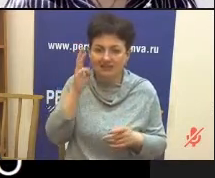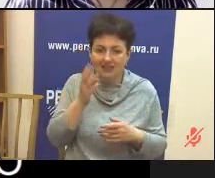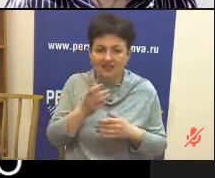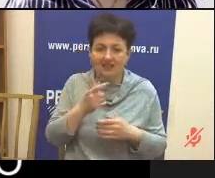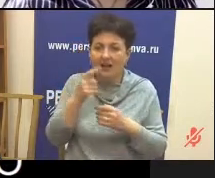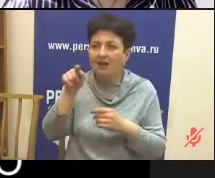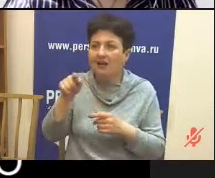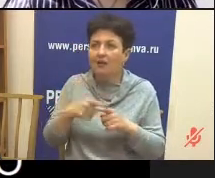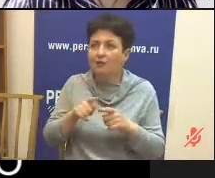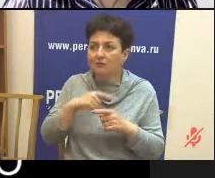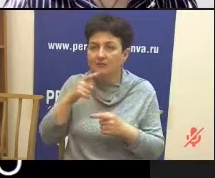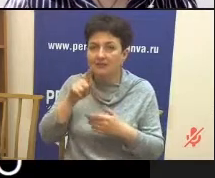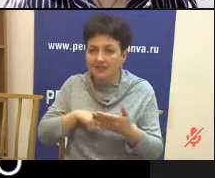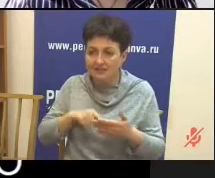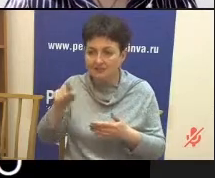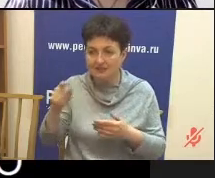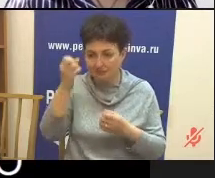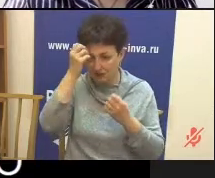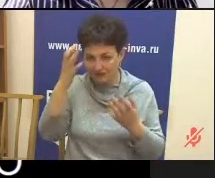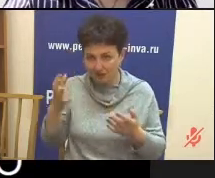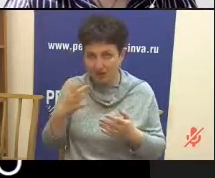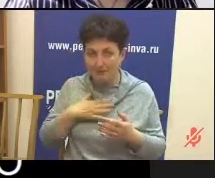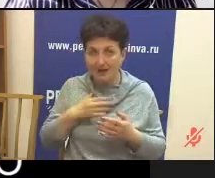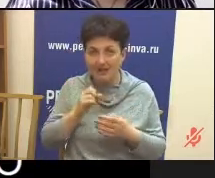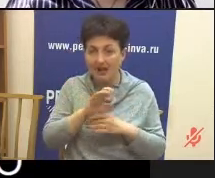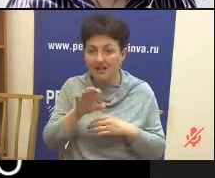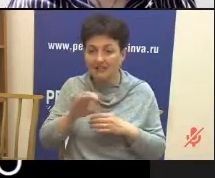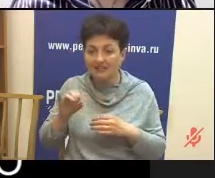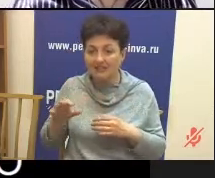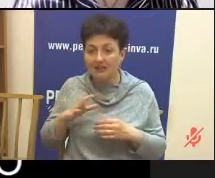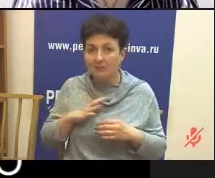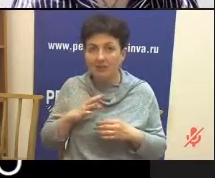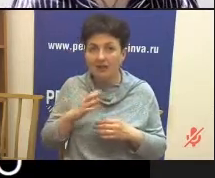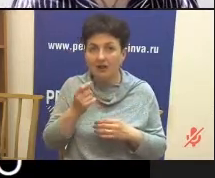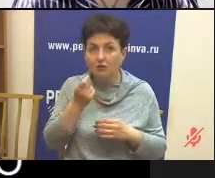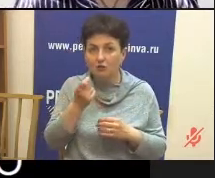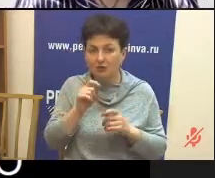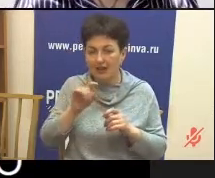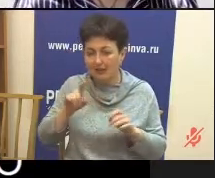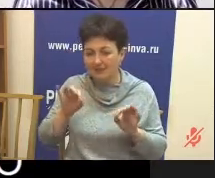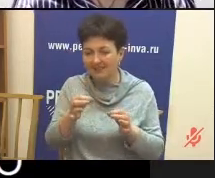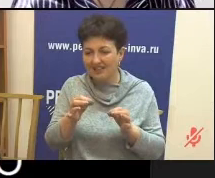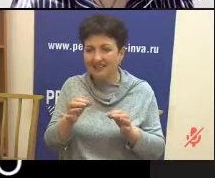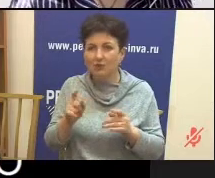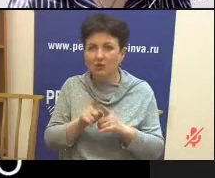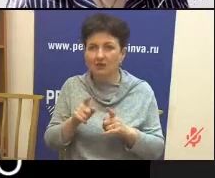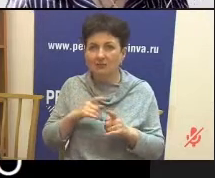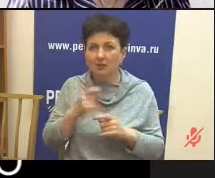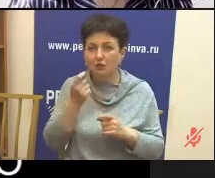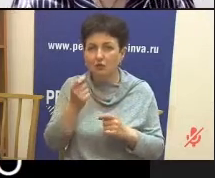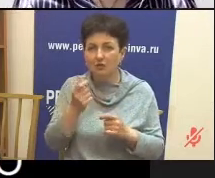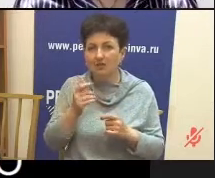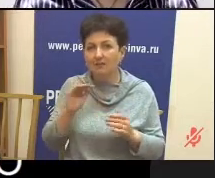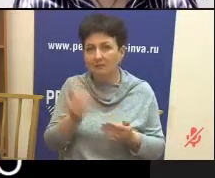Они нам важны как послы, как те, кого мы просвещаем и на кого мы надеемся. Поэтому моя рассылка была, возможно, чуть